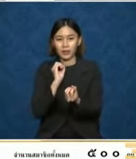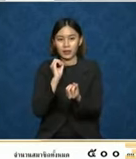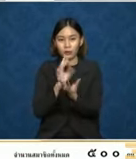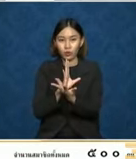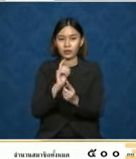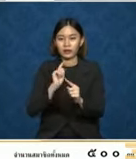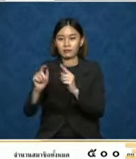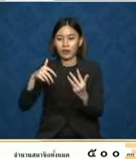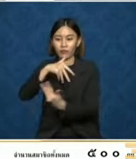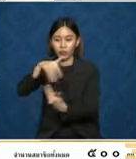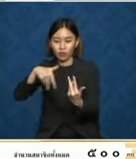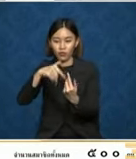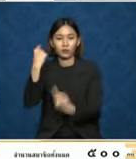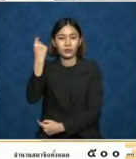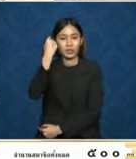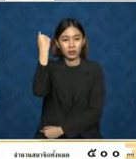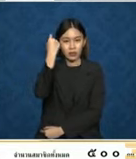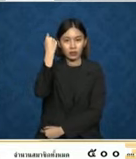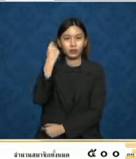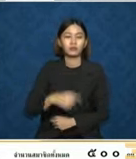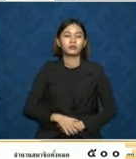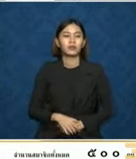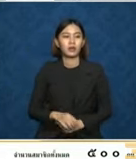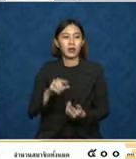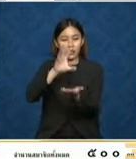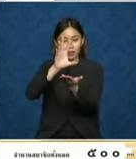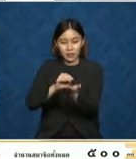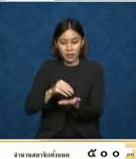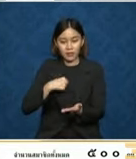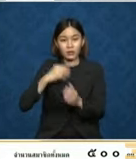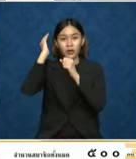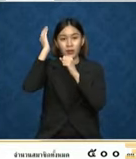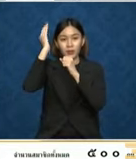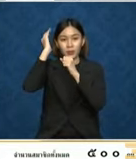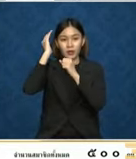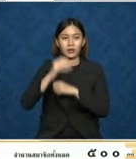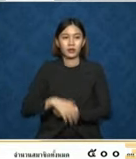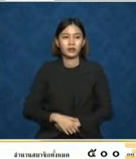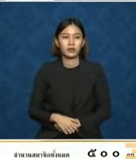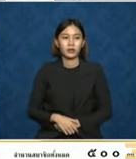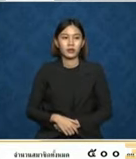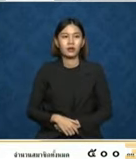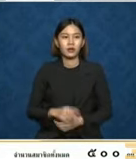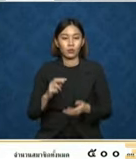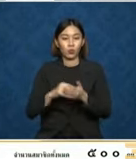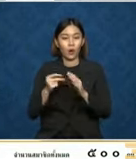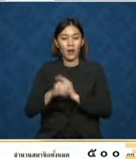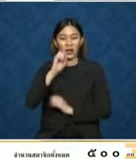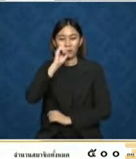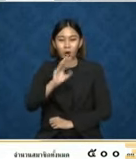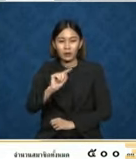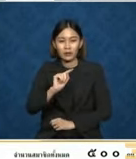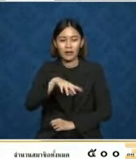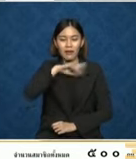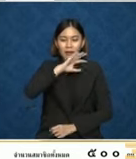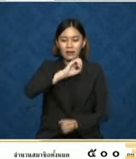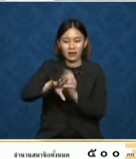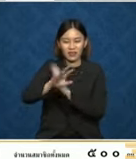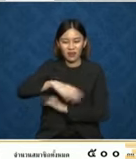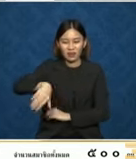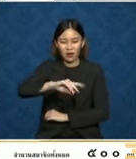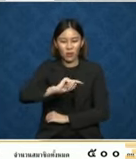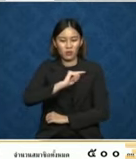จะมีต่อสิ่งแวดล้อมและการท่องเที่ยวเพราะจากข้อมูลที่ผมอภิปรายไปครับ ยิ่งเป็นการตอกย้ำว่าขยะซึ่งเราทุกคนมีส่ว